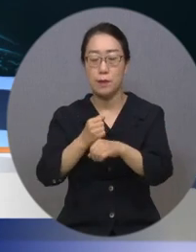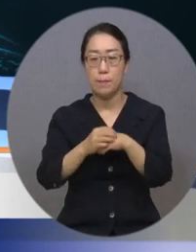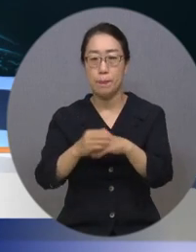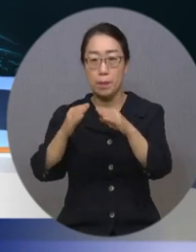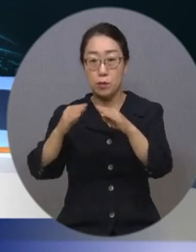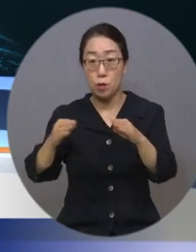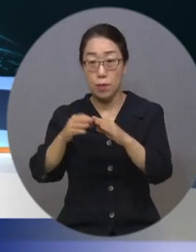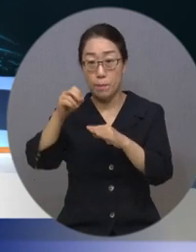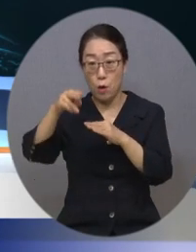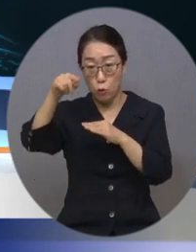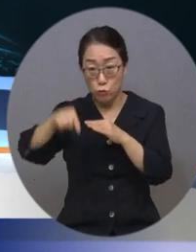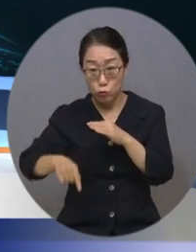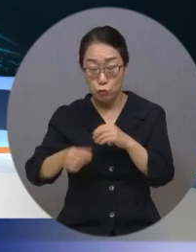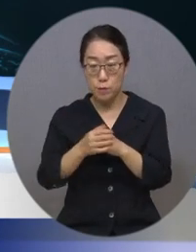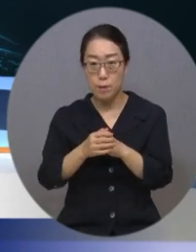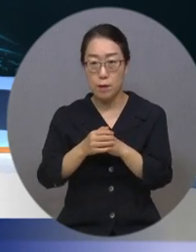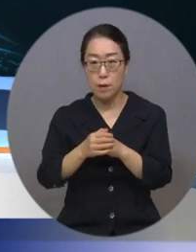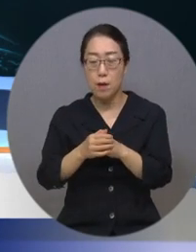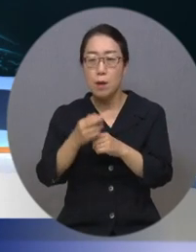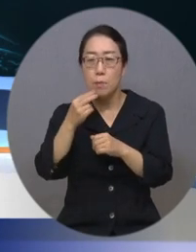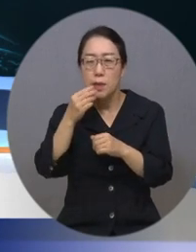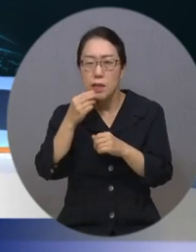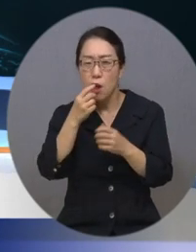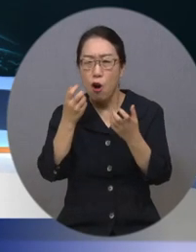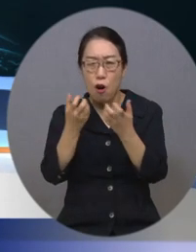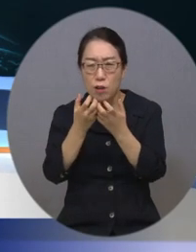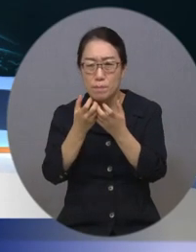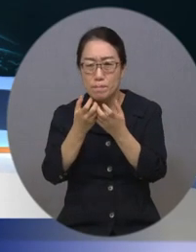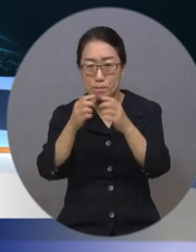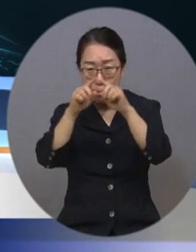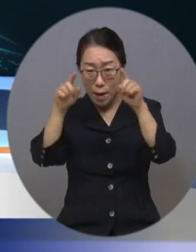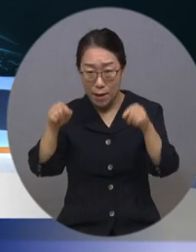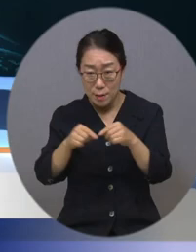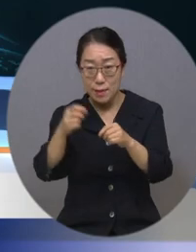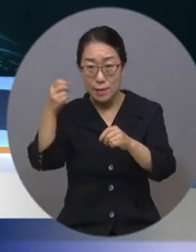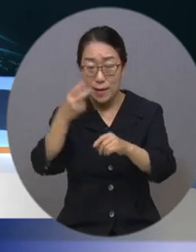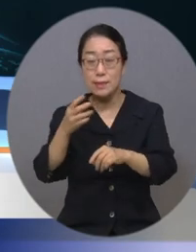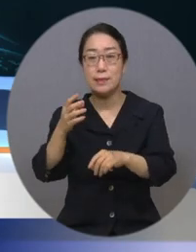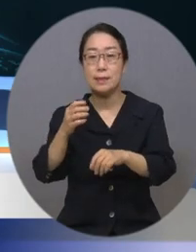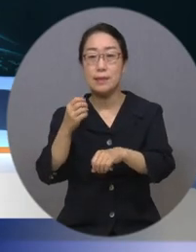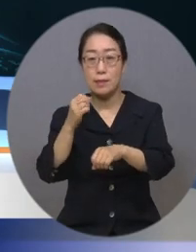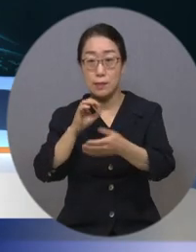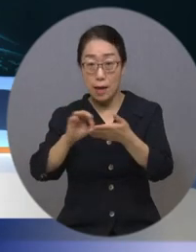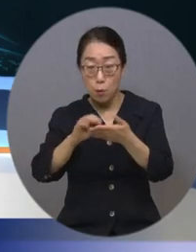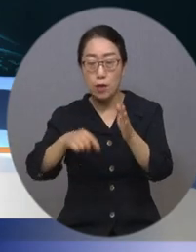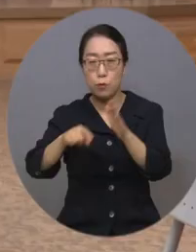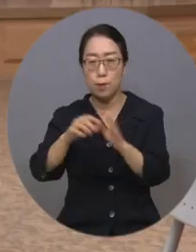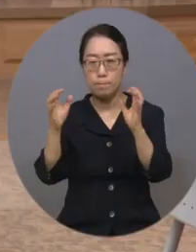전남 여수시가 아이스팩 재사용 활성화를 위해 지자체와 함께 머리를 맞댔습니다.